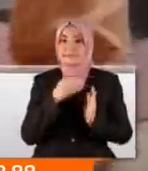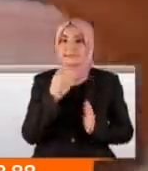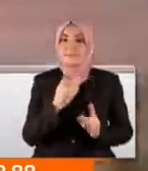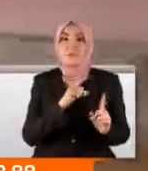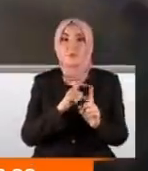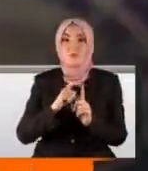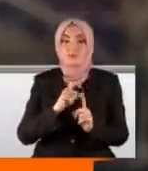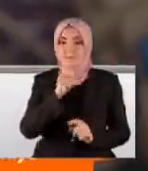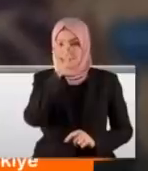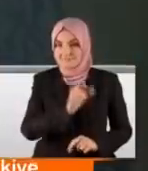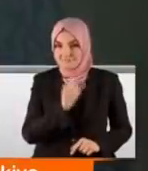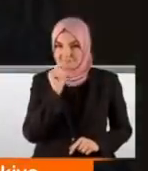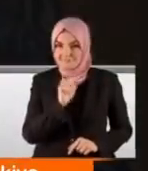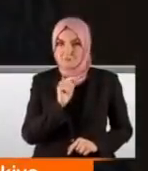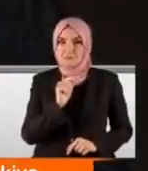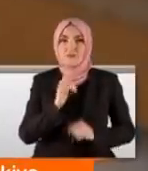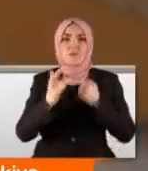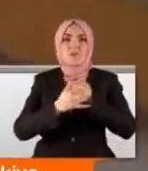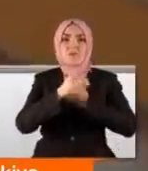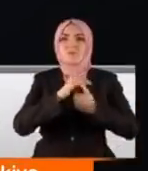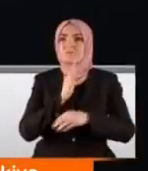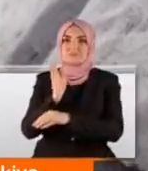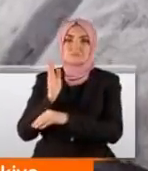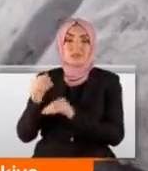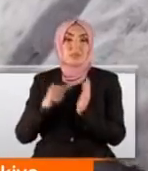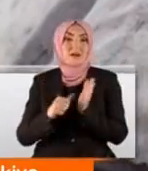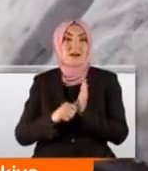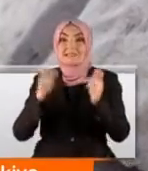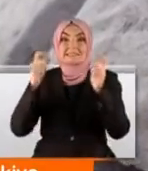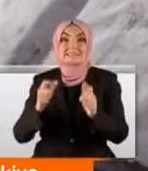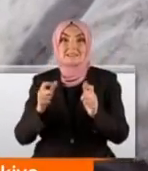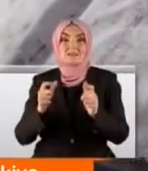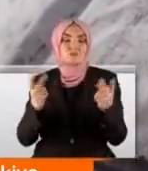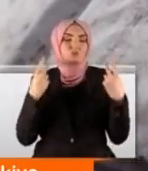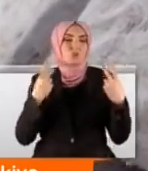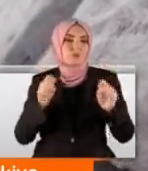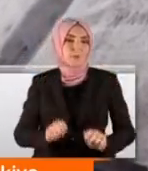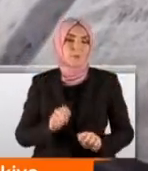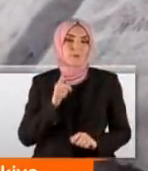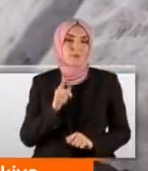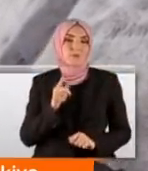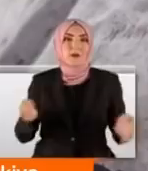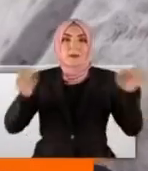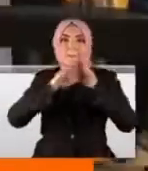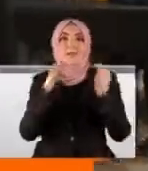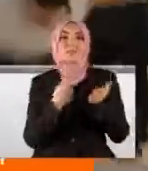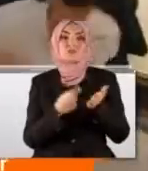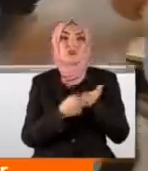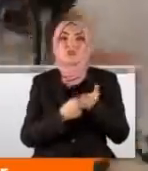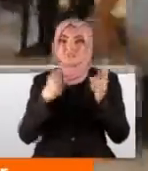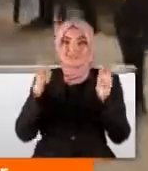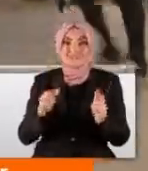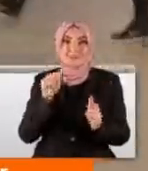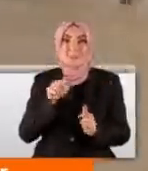gezerek tarihi mekanlarda inanılmaz şovlara imza atıyor. Kapalı Çarşı'nın çatıları parkur için inanılmaz güzel.